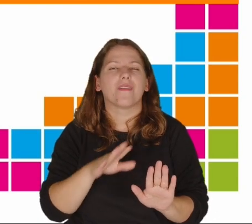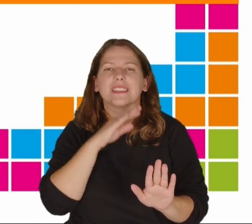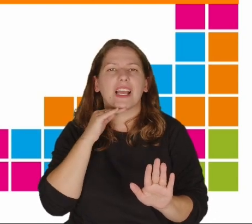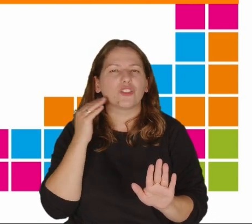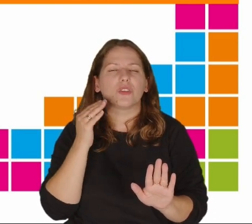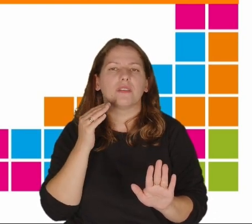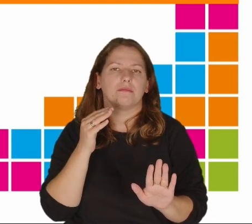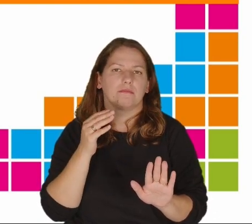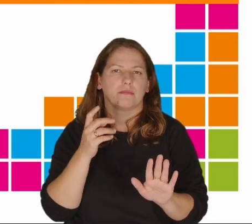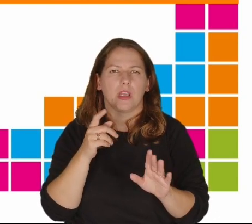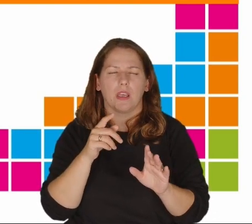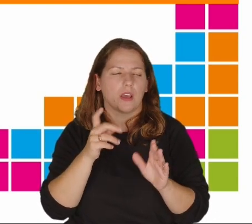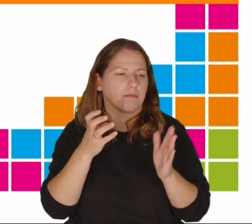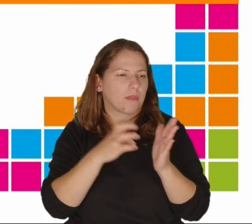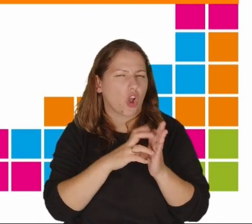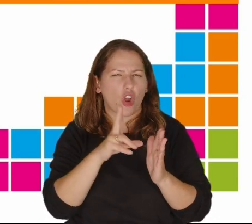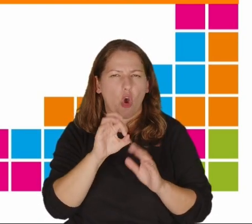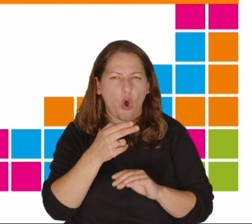założyć jakieś konto,